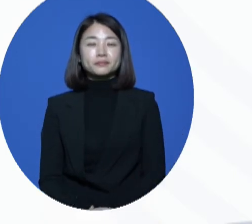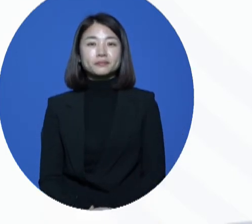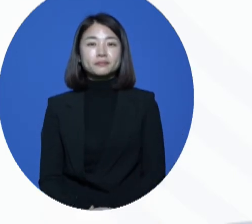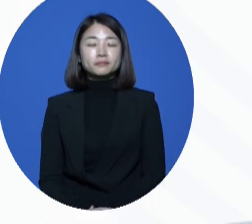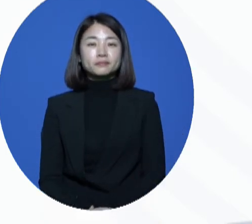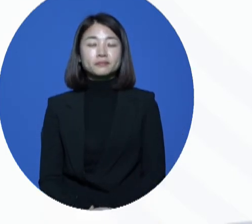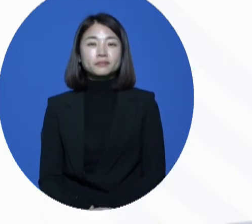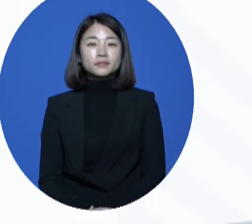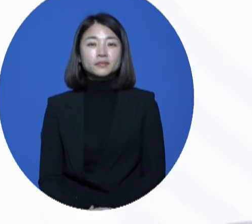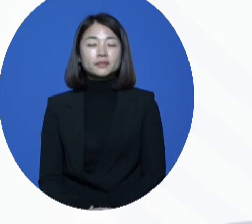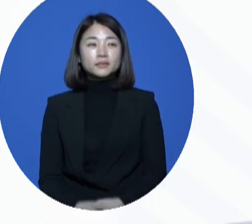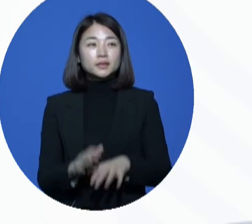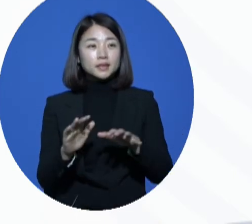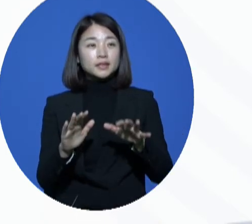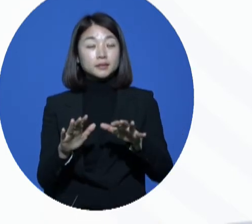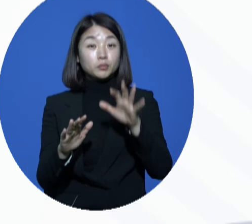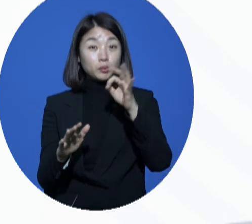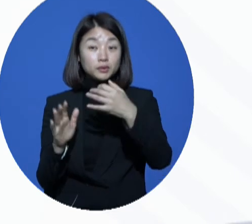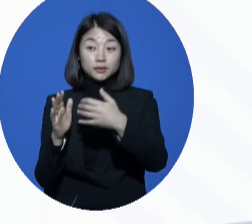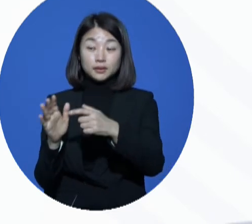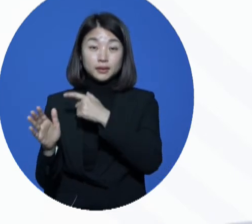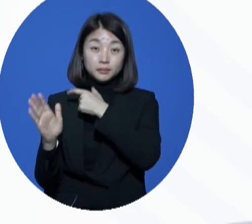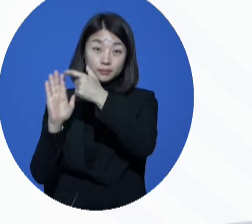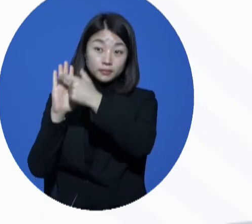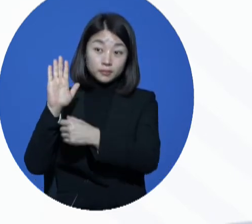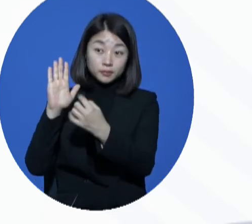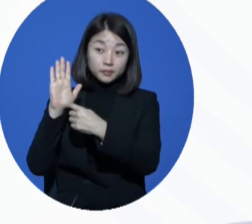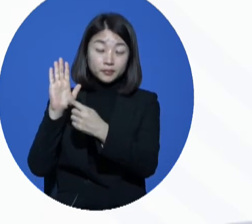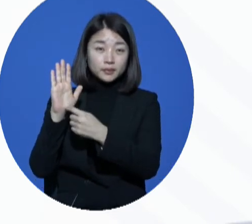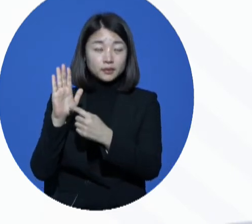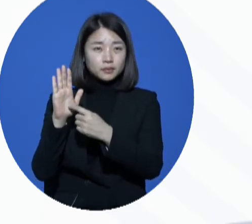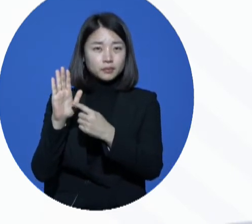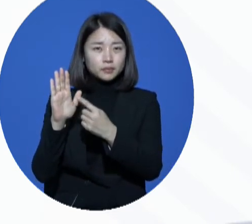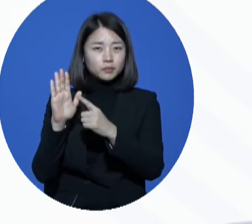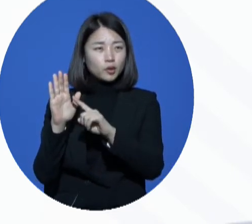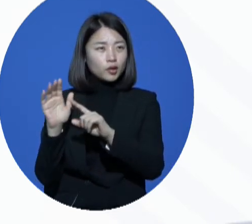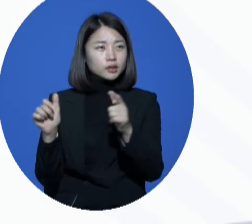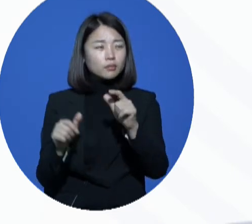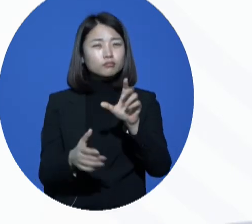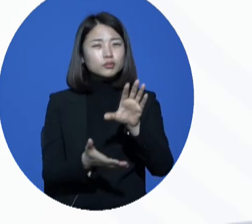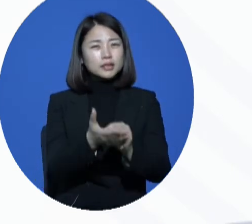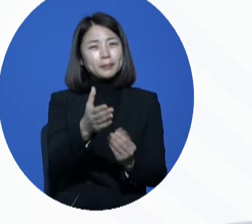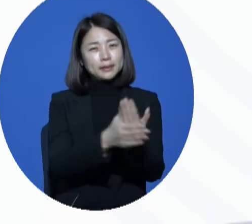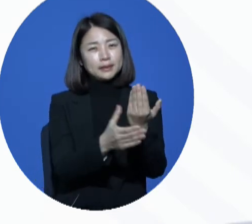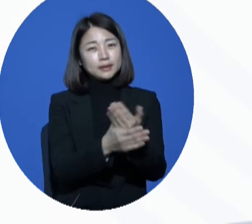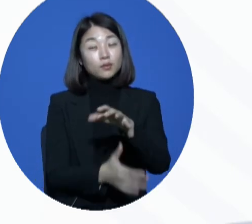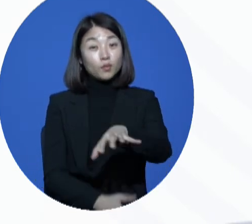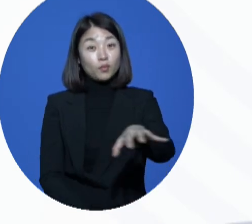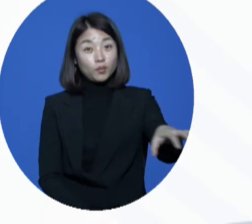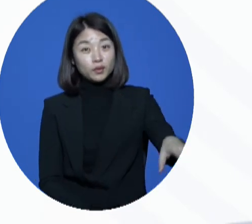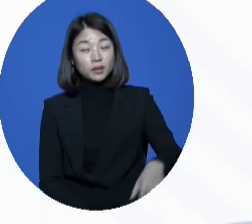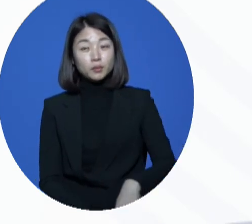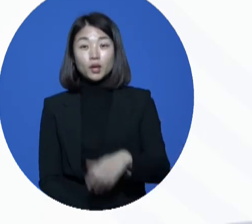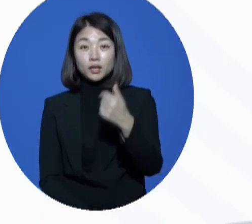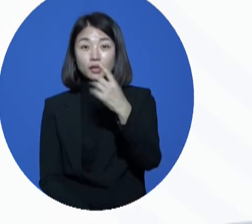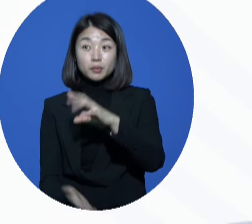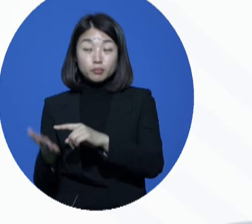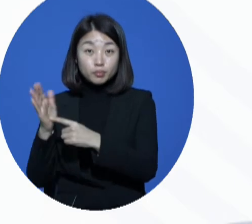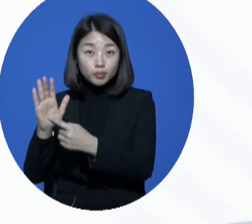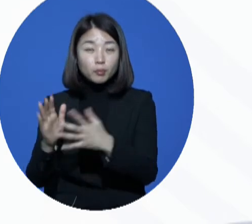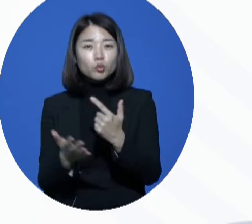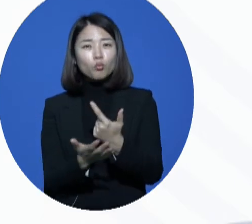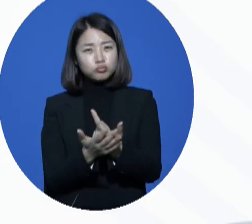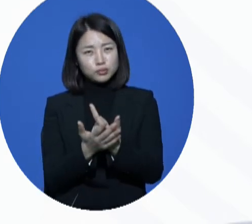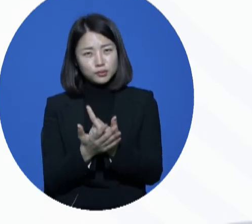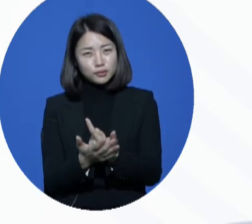그리고 지금 보시는 리스트는 시설 인권 침해가 문제됐던 그리고 언급된 사건들인데요. 사실 언론이나 논문